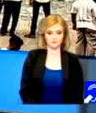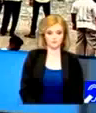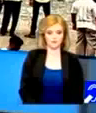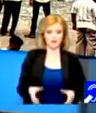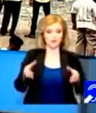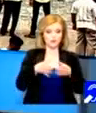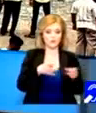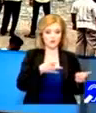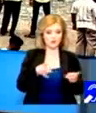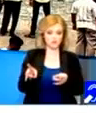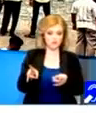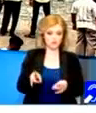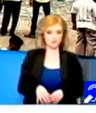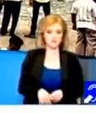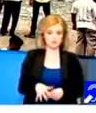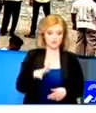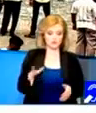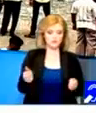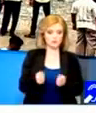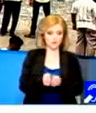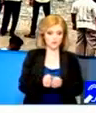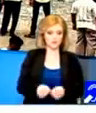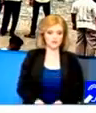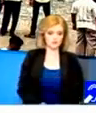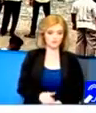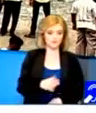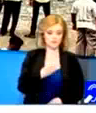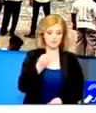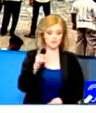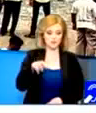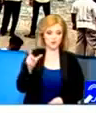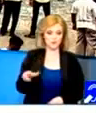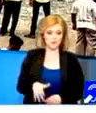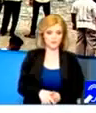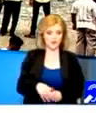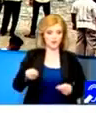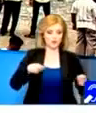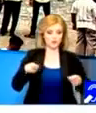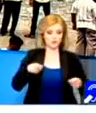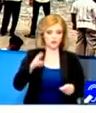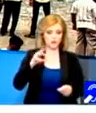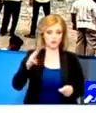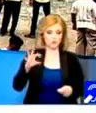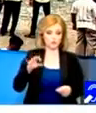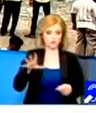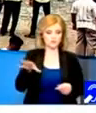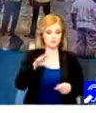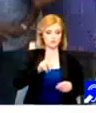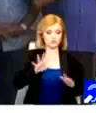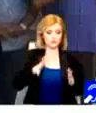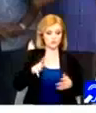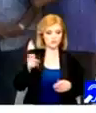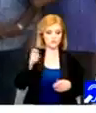Gruparea teroristă Stat Islamic a revendicat în cele din urmă atacurile din Sri Lanka. Potrivit guvernului de la Colombo, atentatele din